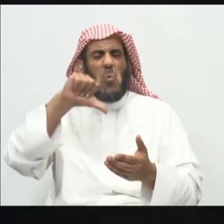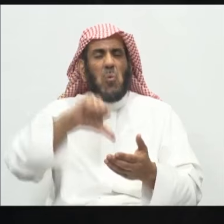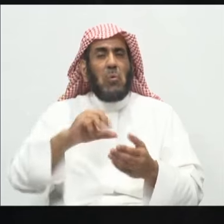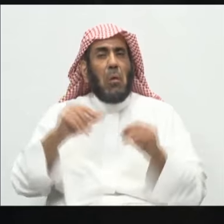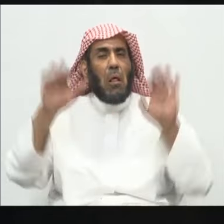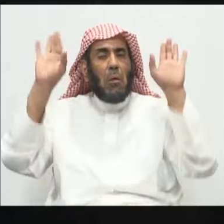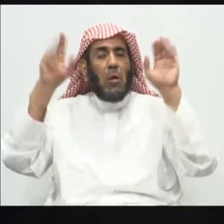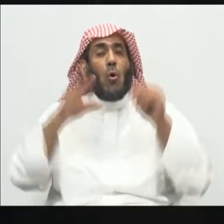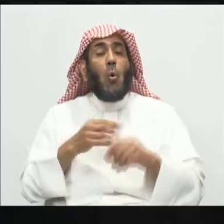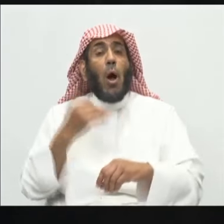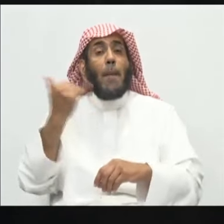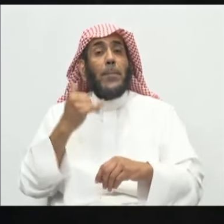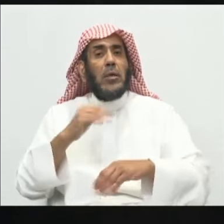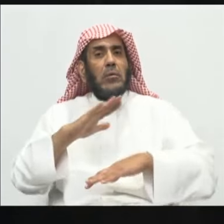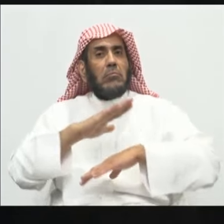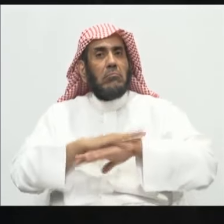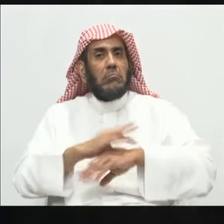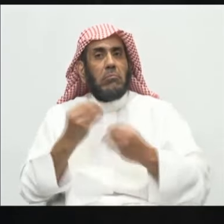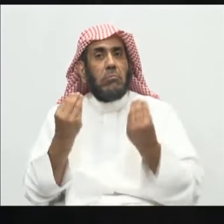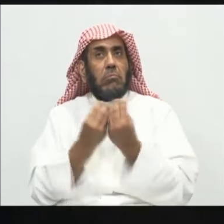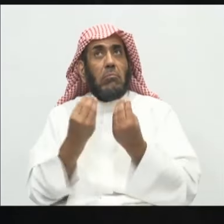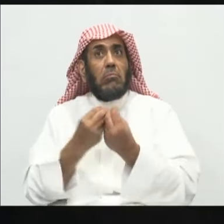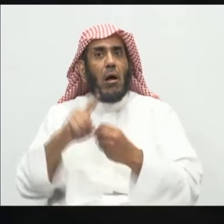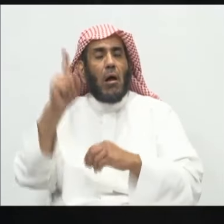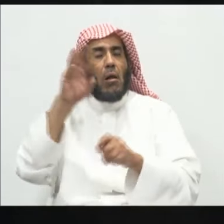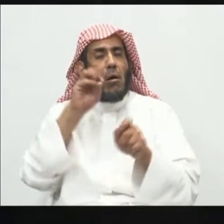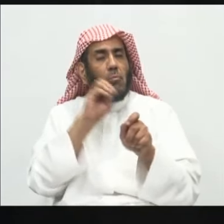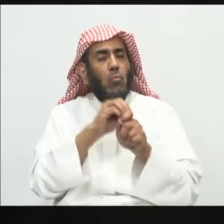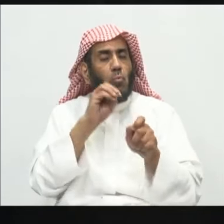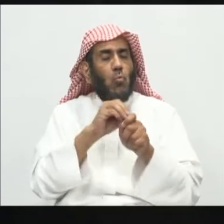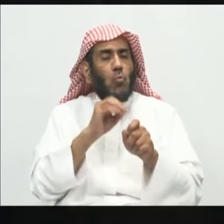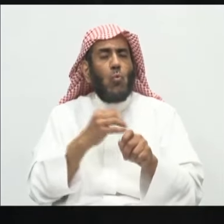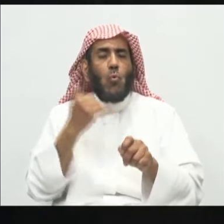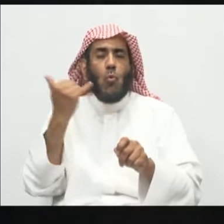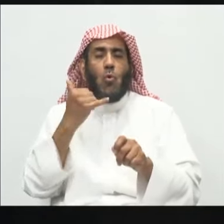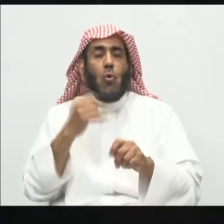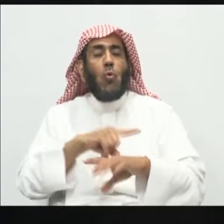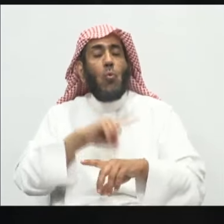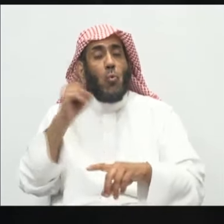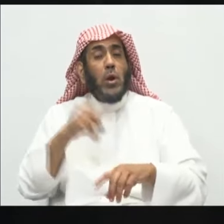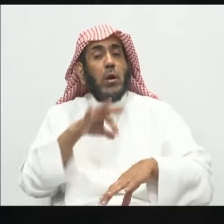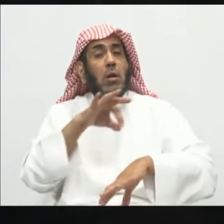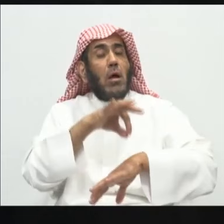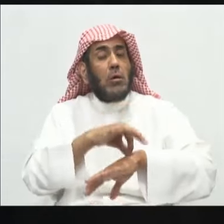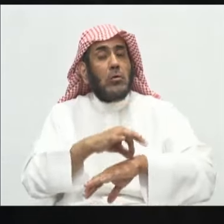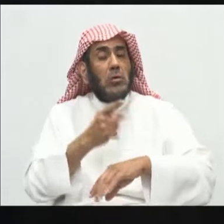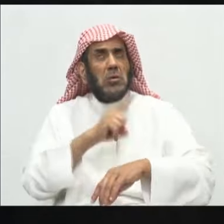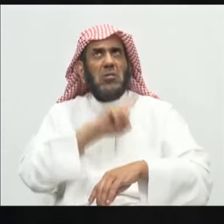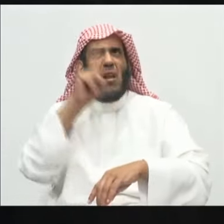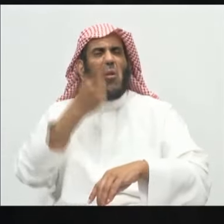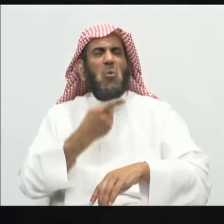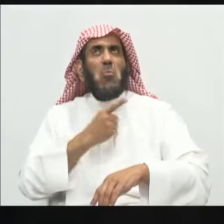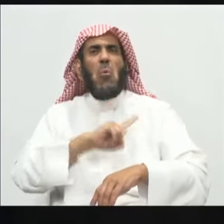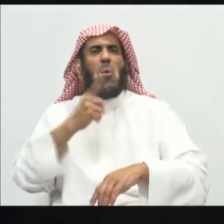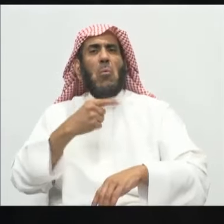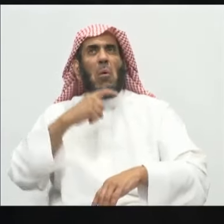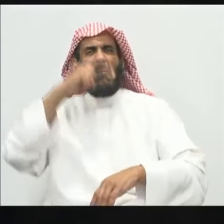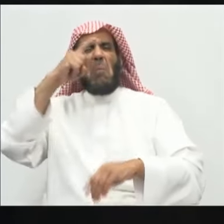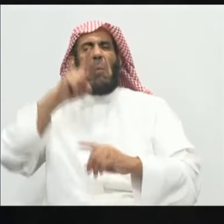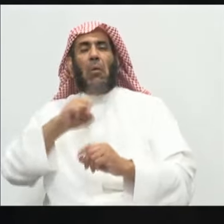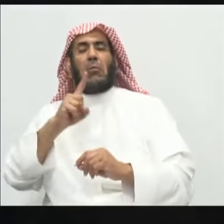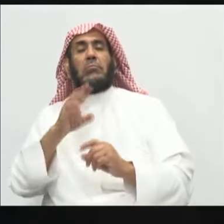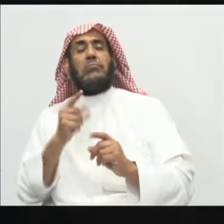اهميه التادب مع الله طبعا ايضا من وصايا اهميه التادب مع الله والناس ان الله لا يحب كل مختال فخور